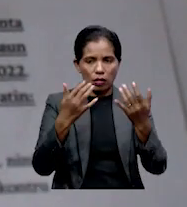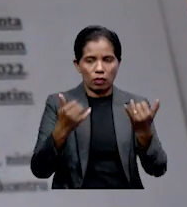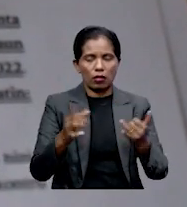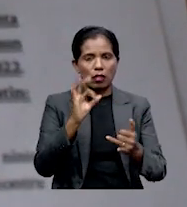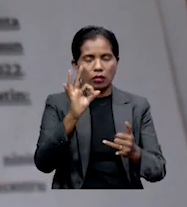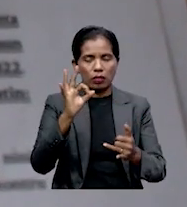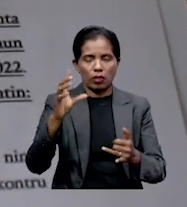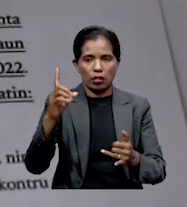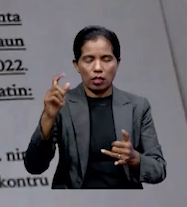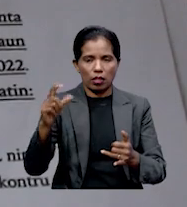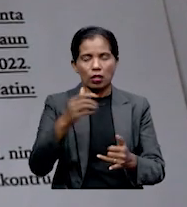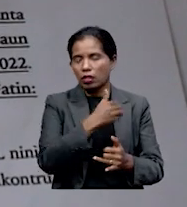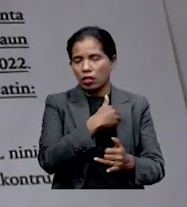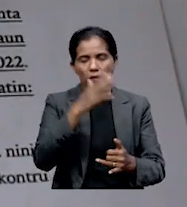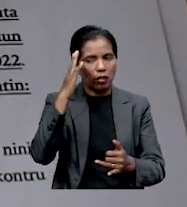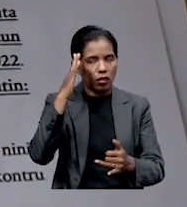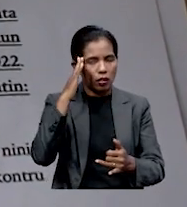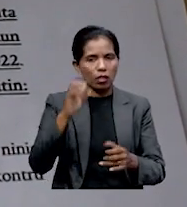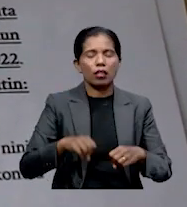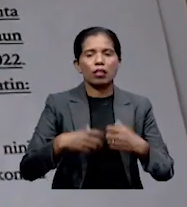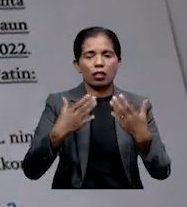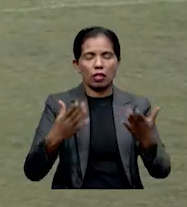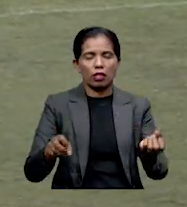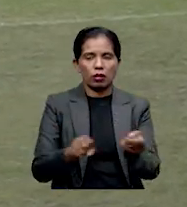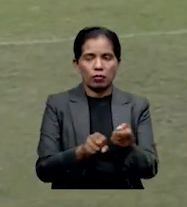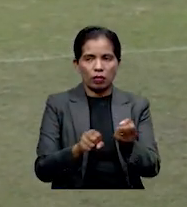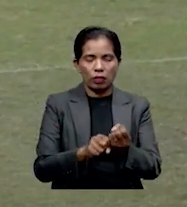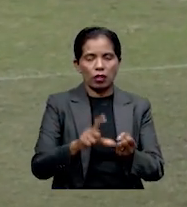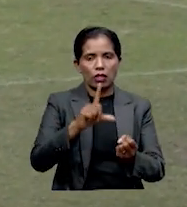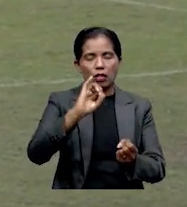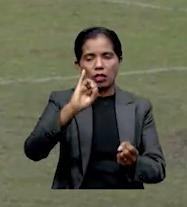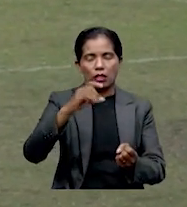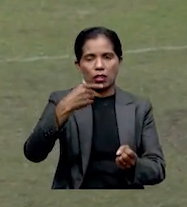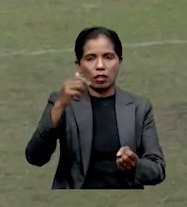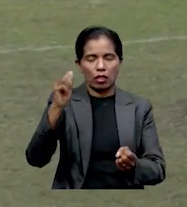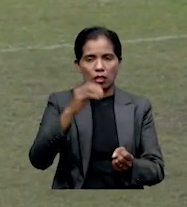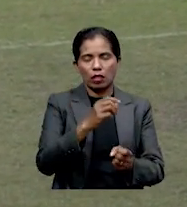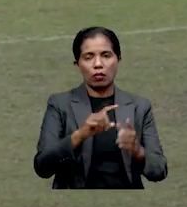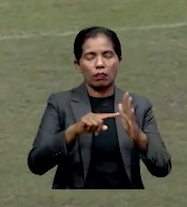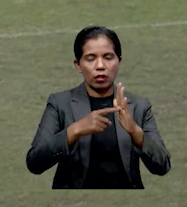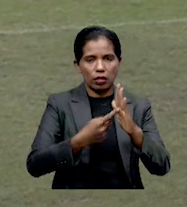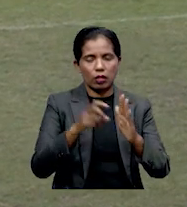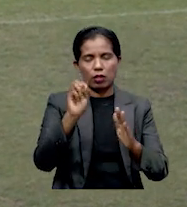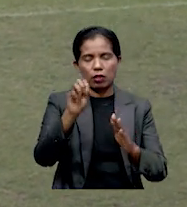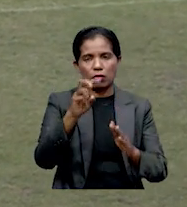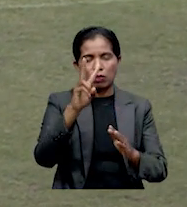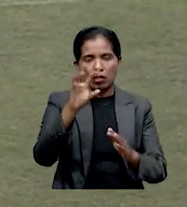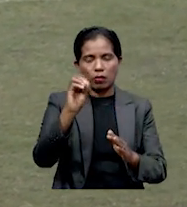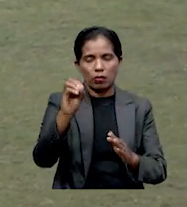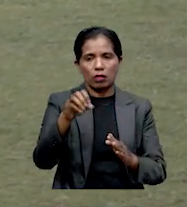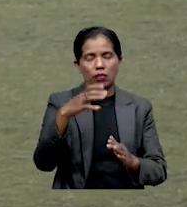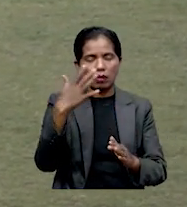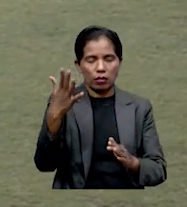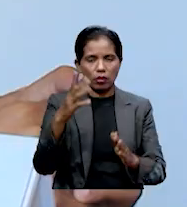FFTL Rasik sedau katene patrocinador hira mak apoio ona liga hahu husitina ringrua sanur sin lima to ringrua